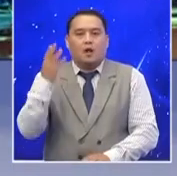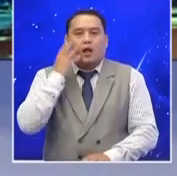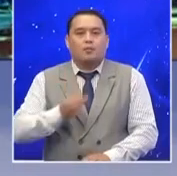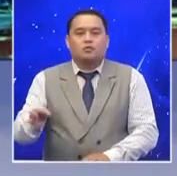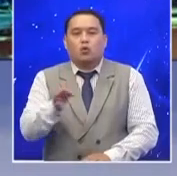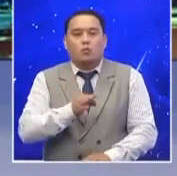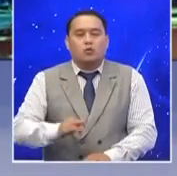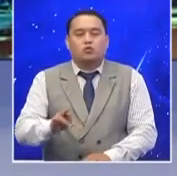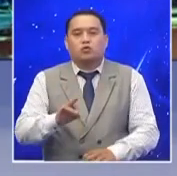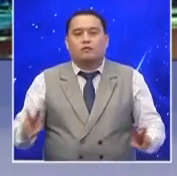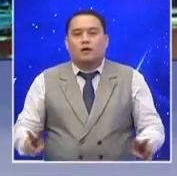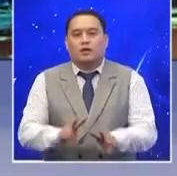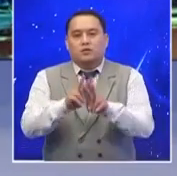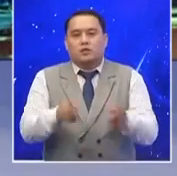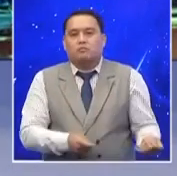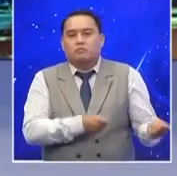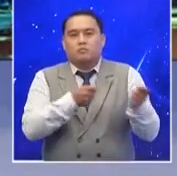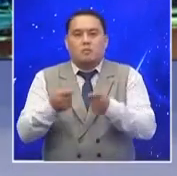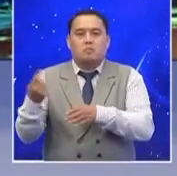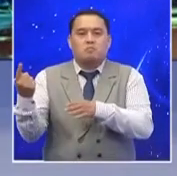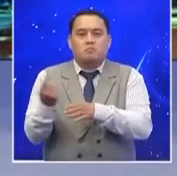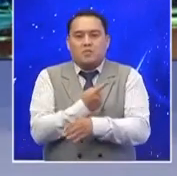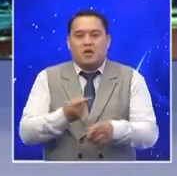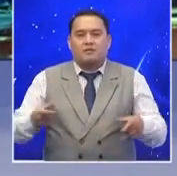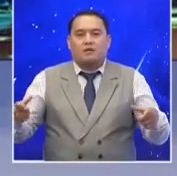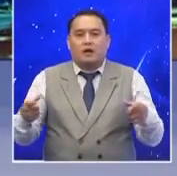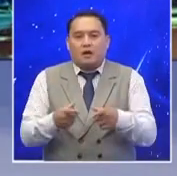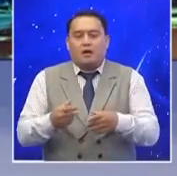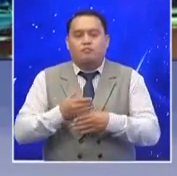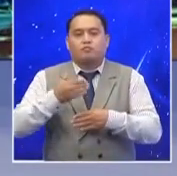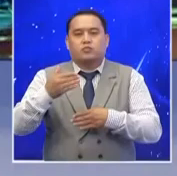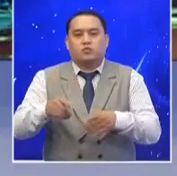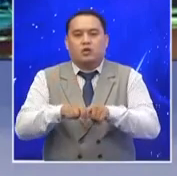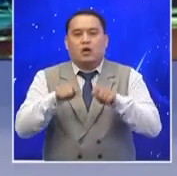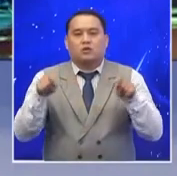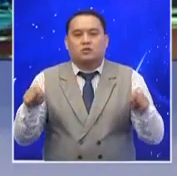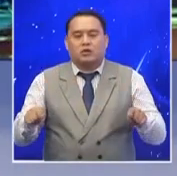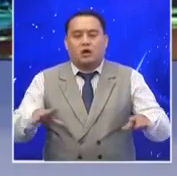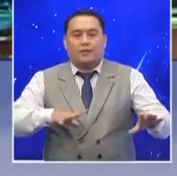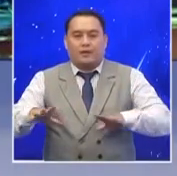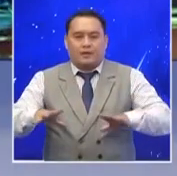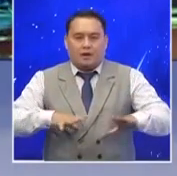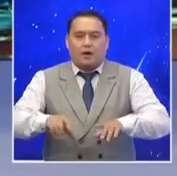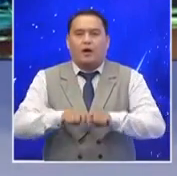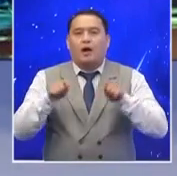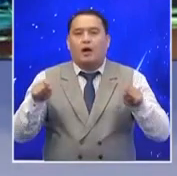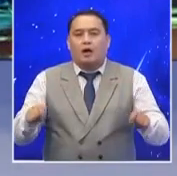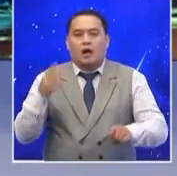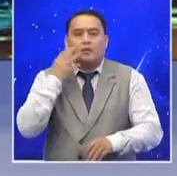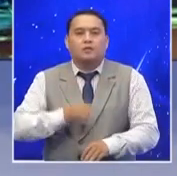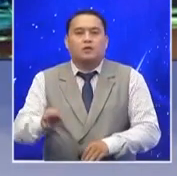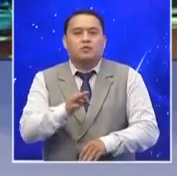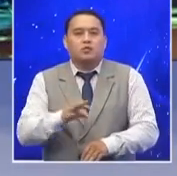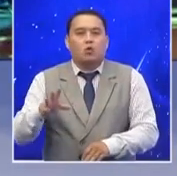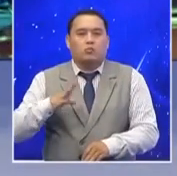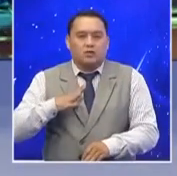с любовью. В Нур-Султане состоялась первая после карантина региональная сельскохозяйственная ярмарка. Право открыть сезон досталось